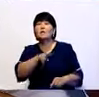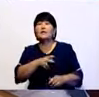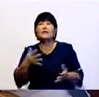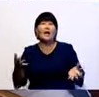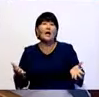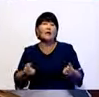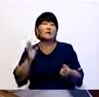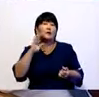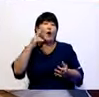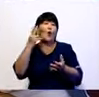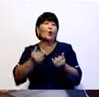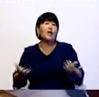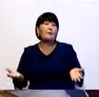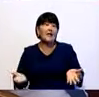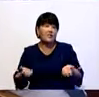за спасение утопающих